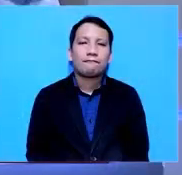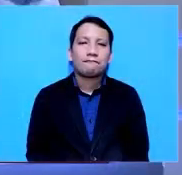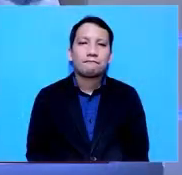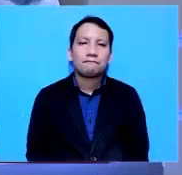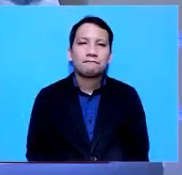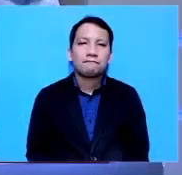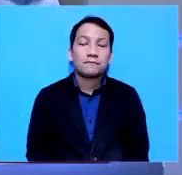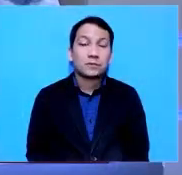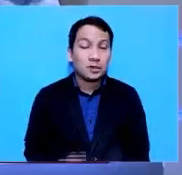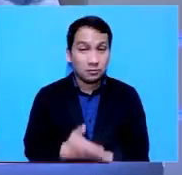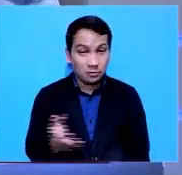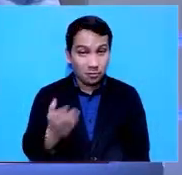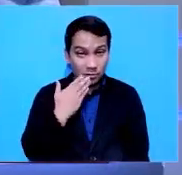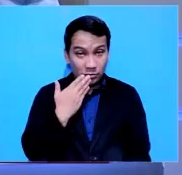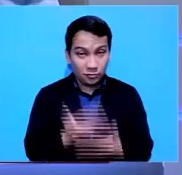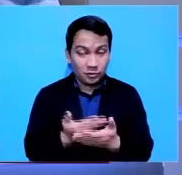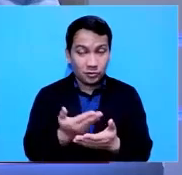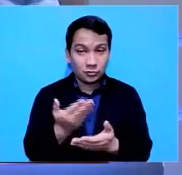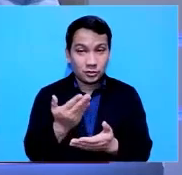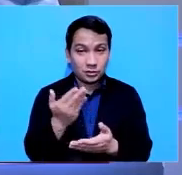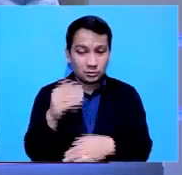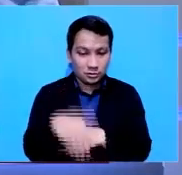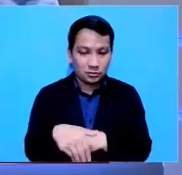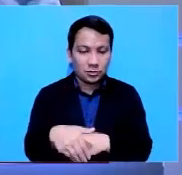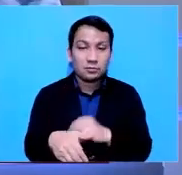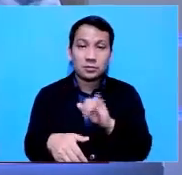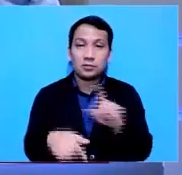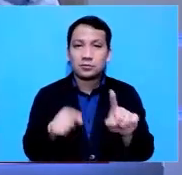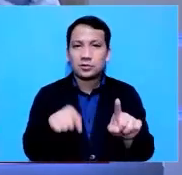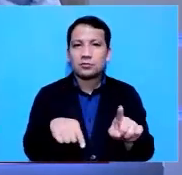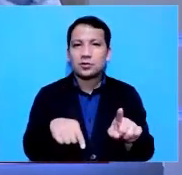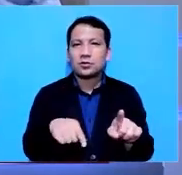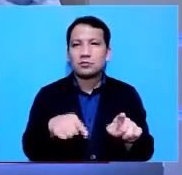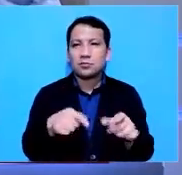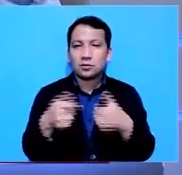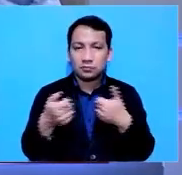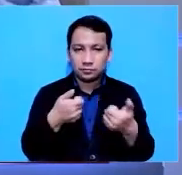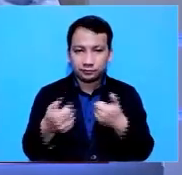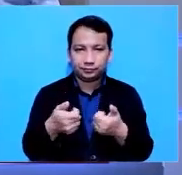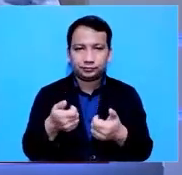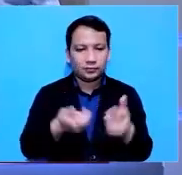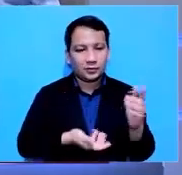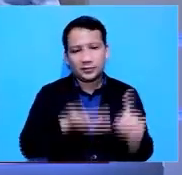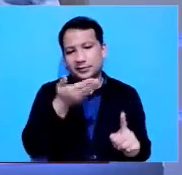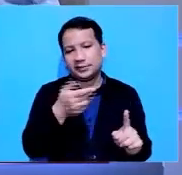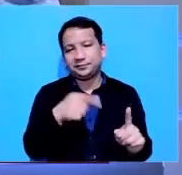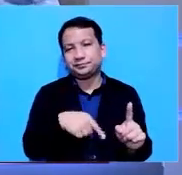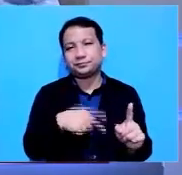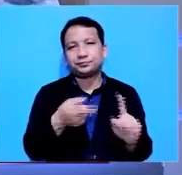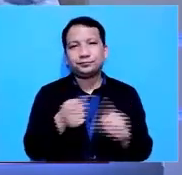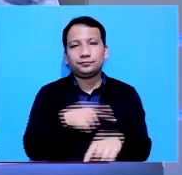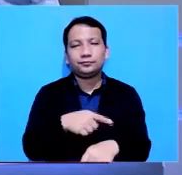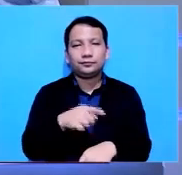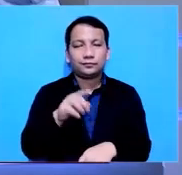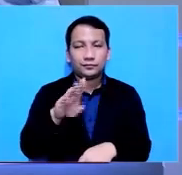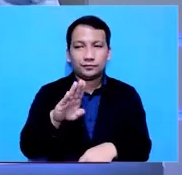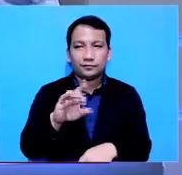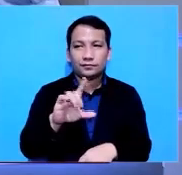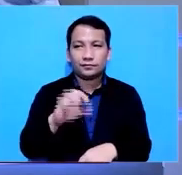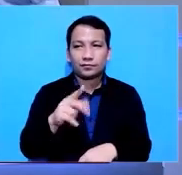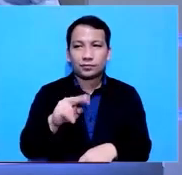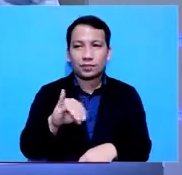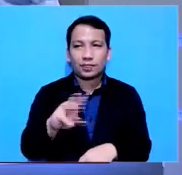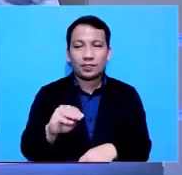At para naman sa ating pabaong pampagood night, kung kakaibang contest lamang ang labanan, panalo na yata itong mga taga-Belgium. Aba, ang trip lang naman nila,